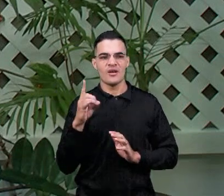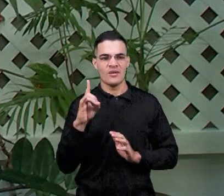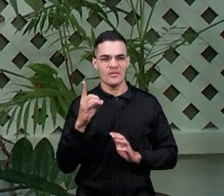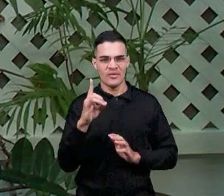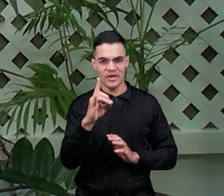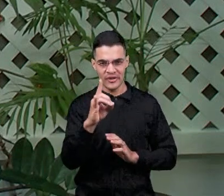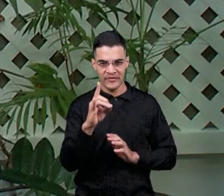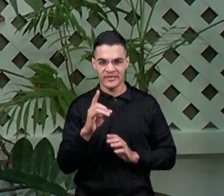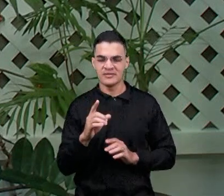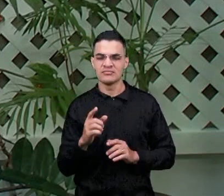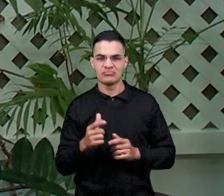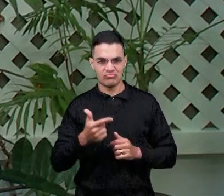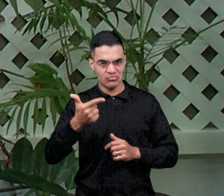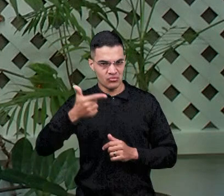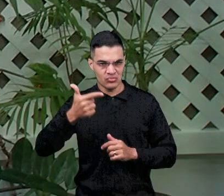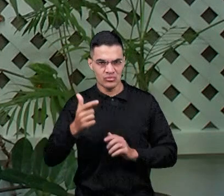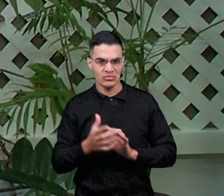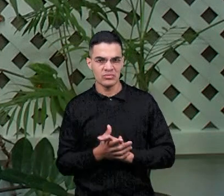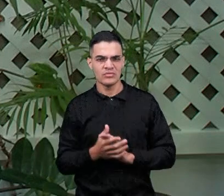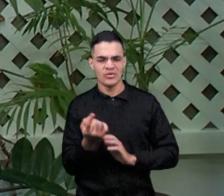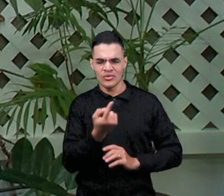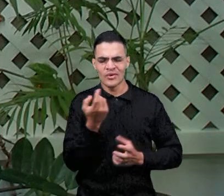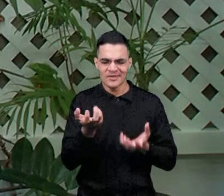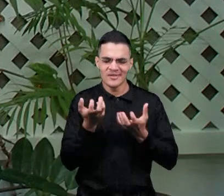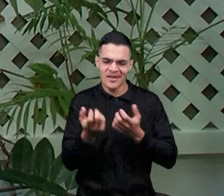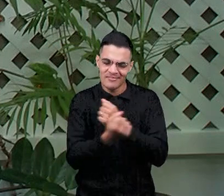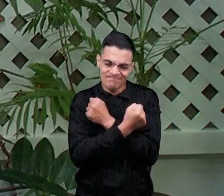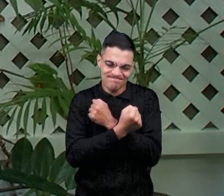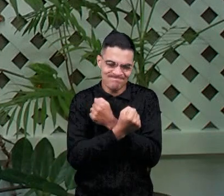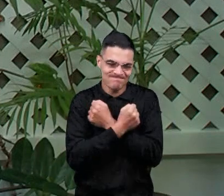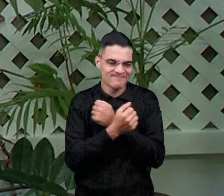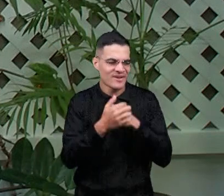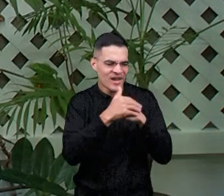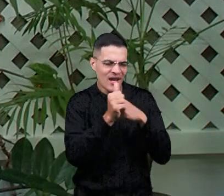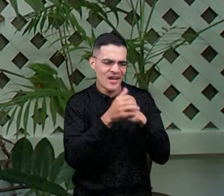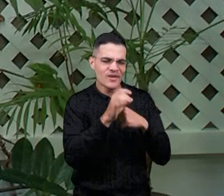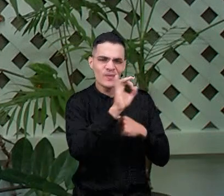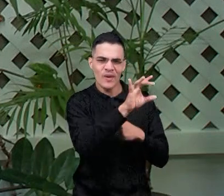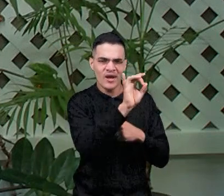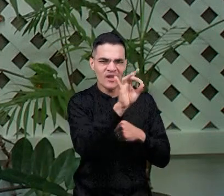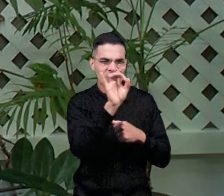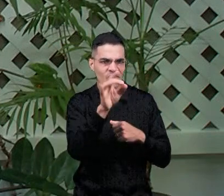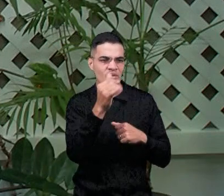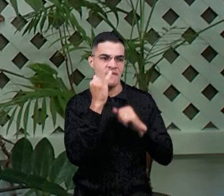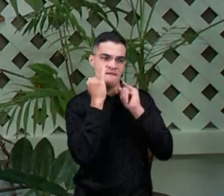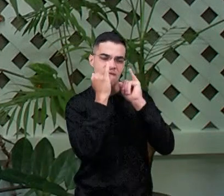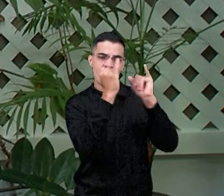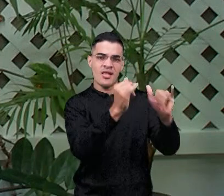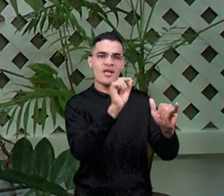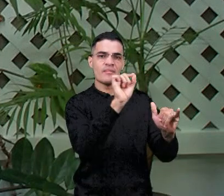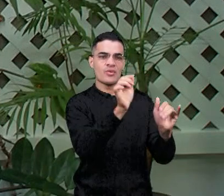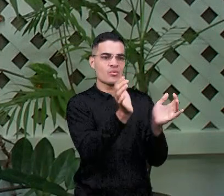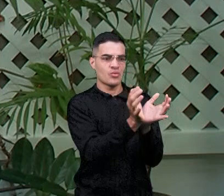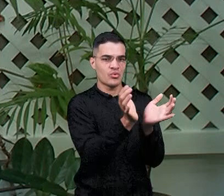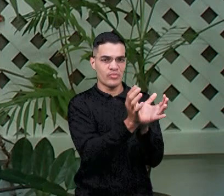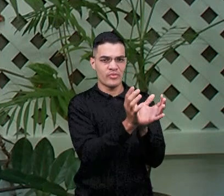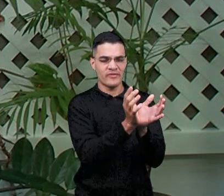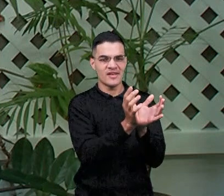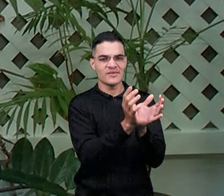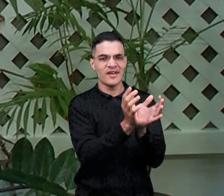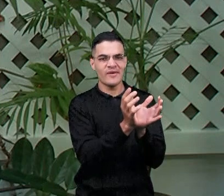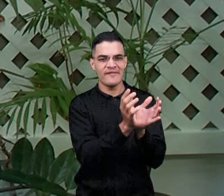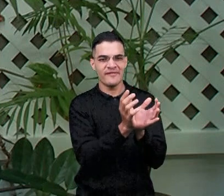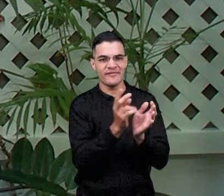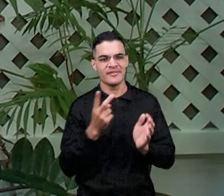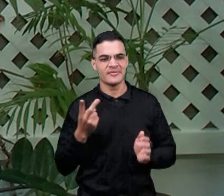Venezuela. Et nous voulons les saluer chaleureusement et avec toute attention et dire à ses frères et sœurs